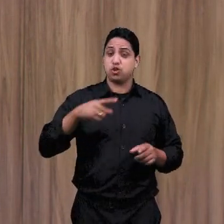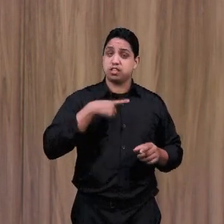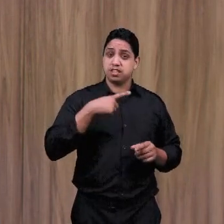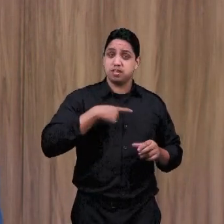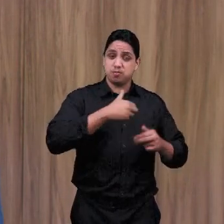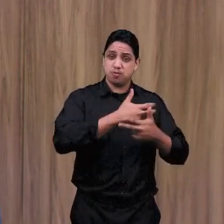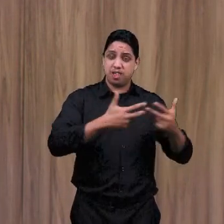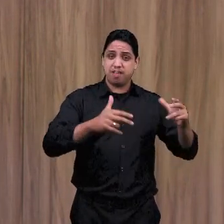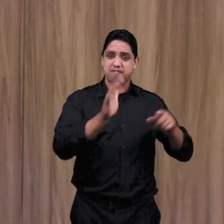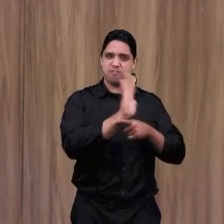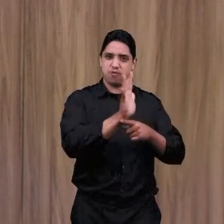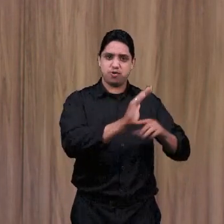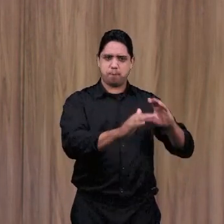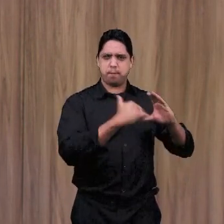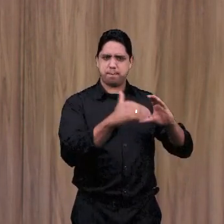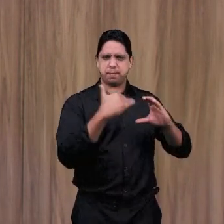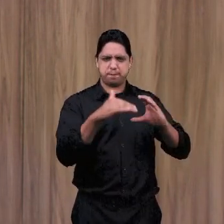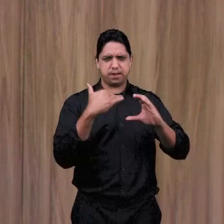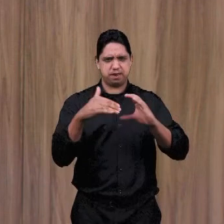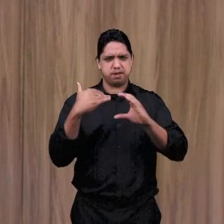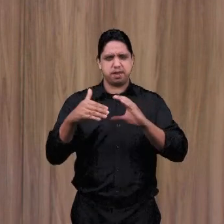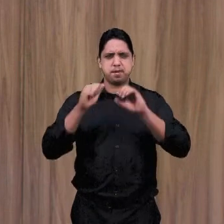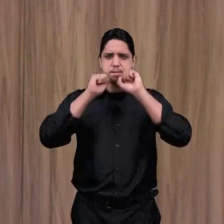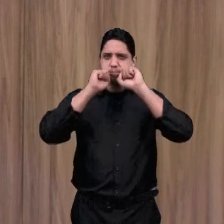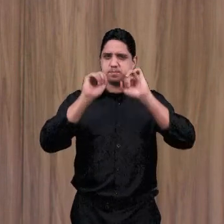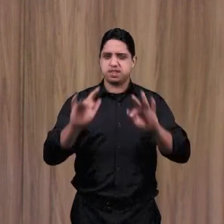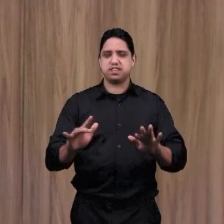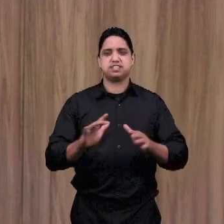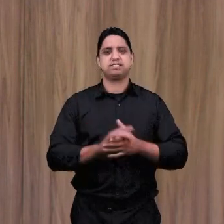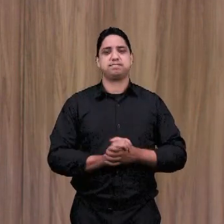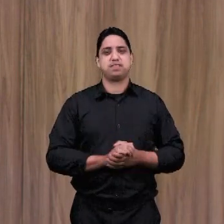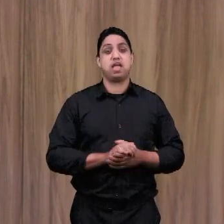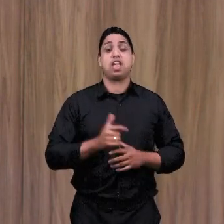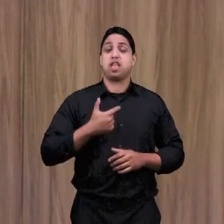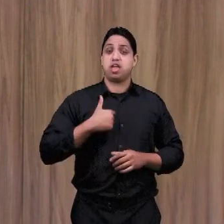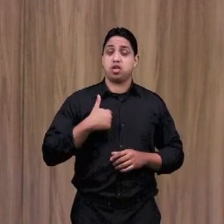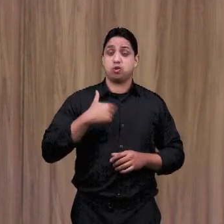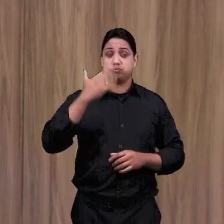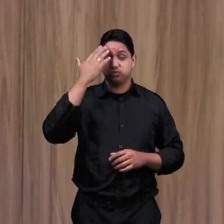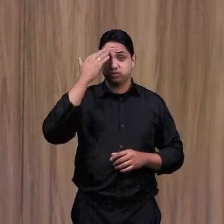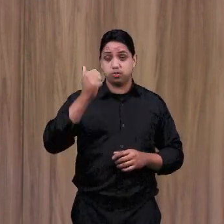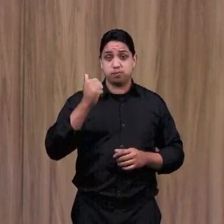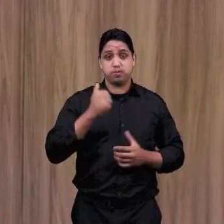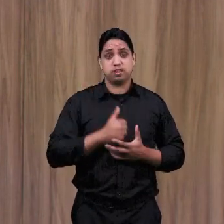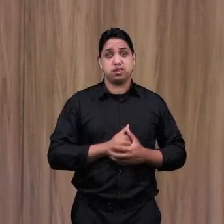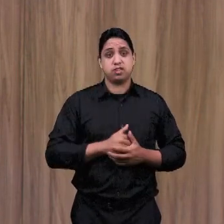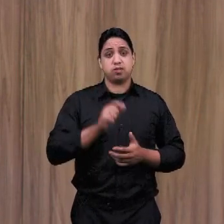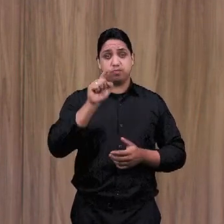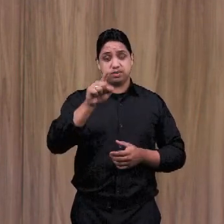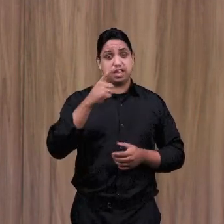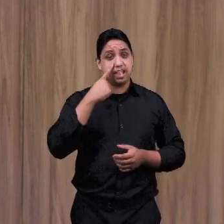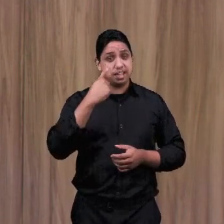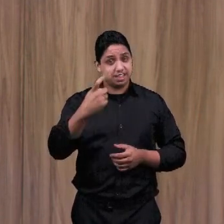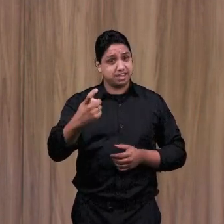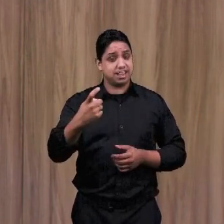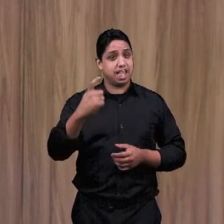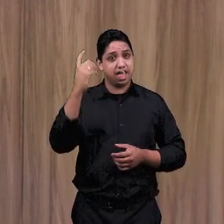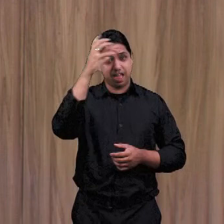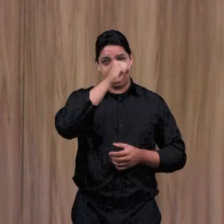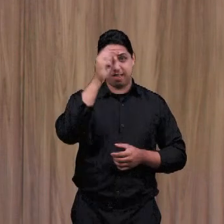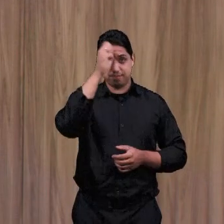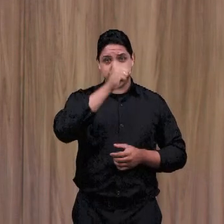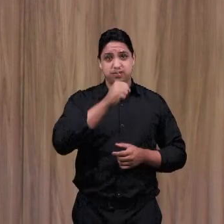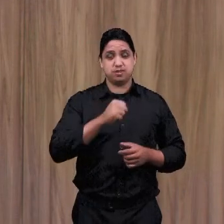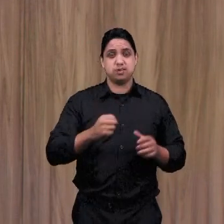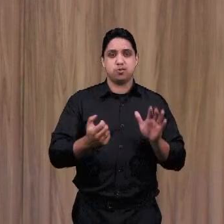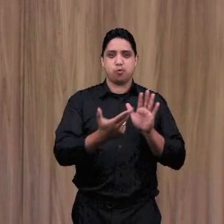cette classe. Quelle bénédiction! J'ai su que vous êtes très intéressés à apprendre les symboles de la